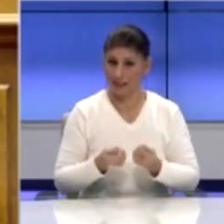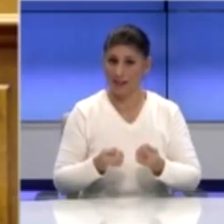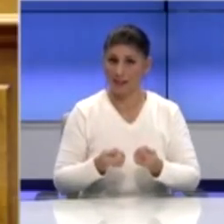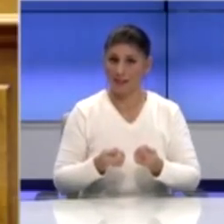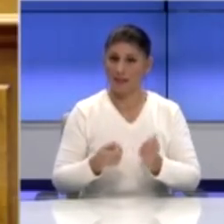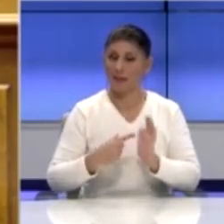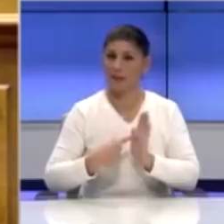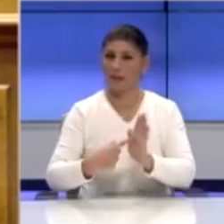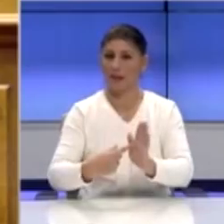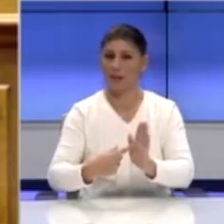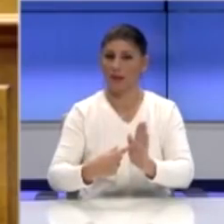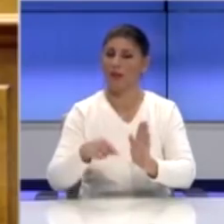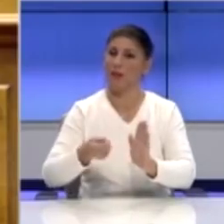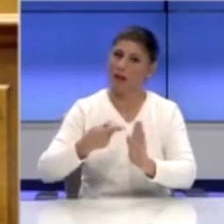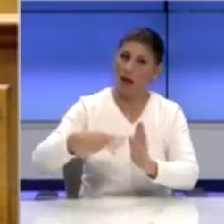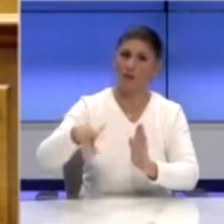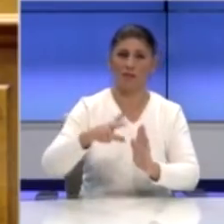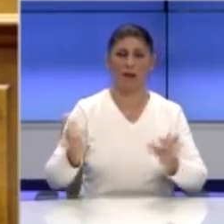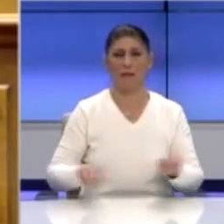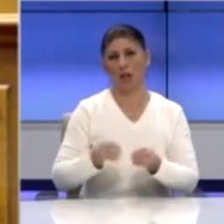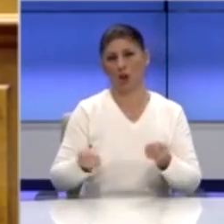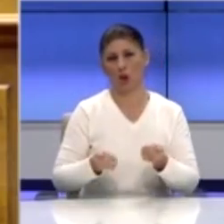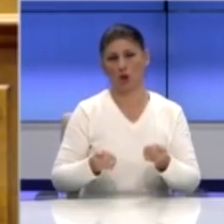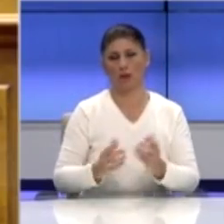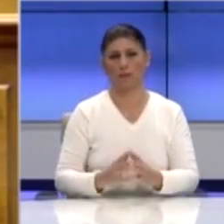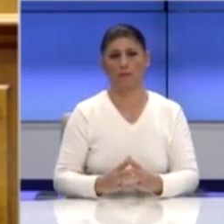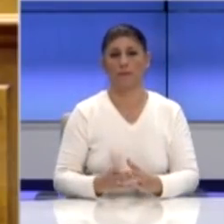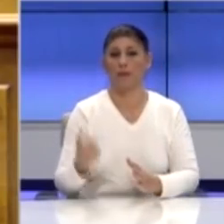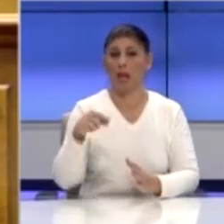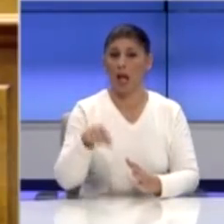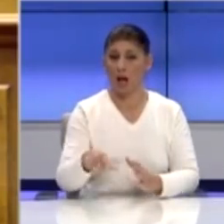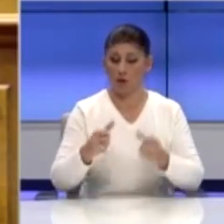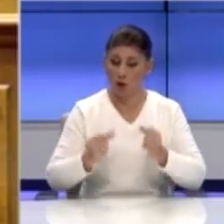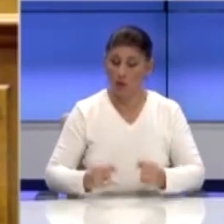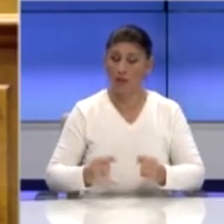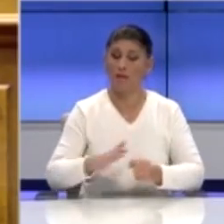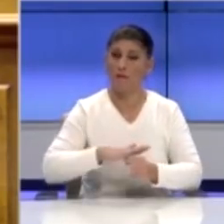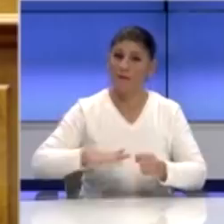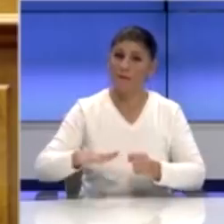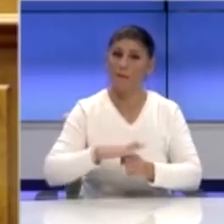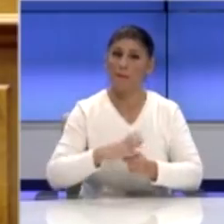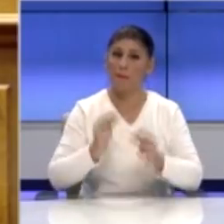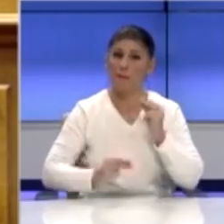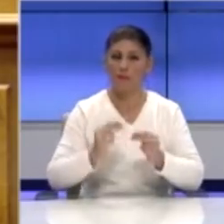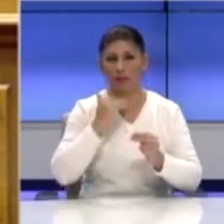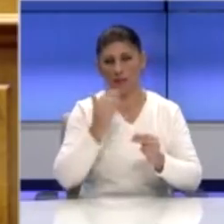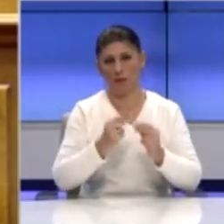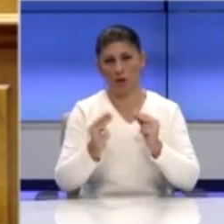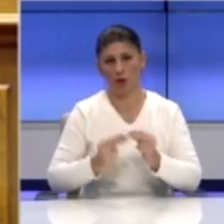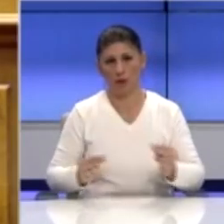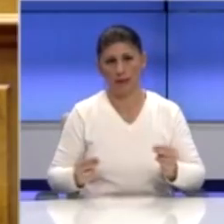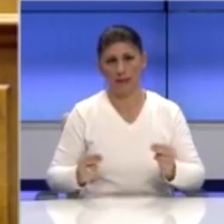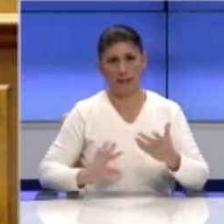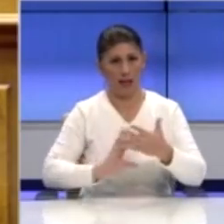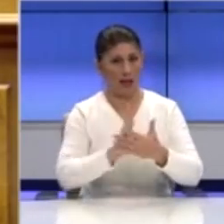να αντανακλά και την αυξημένη παραγωγικότητα. Αυτό το θεμελιακό πρόβλημα δεν μπορεί να το λύσει